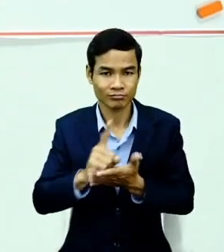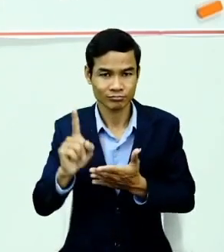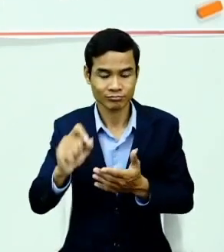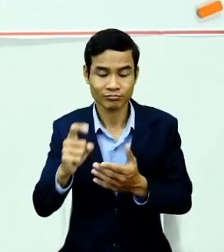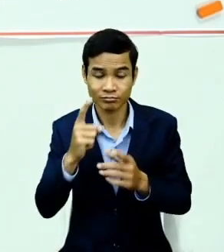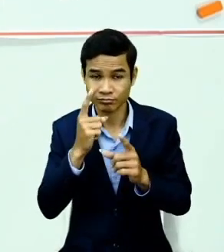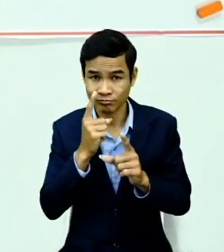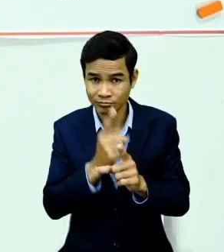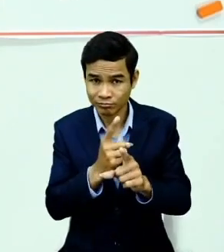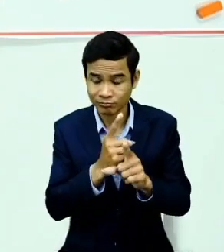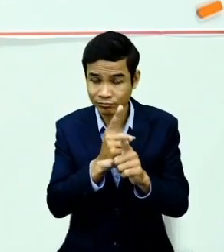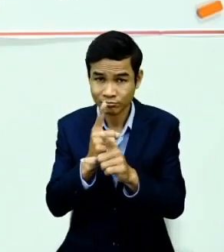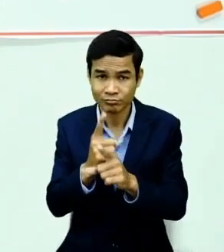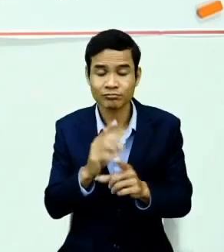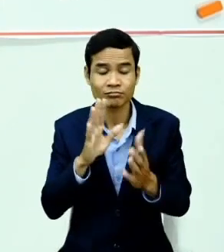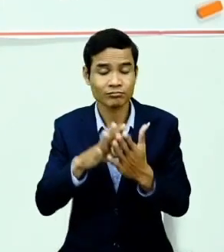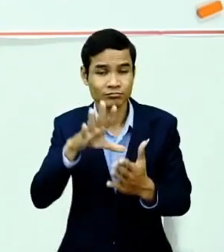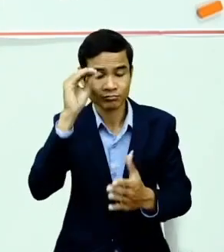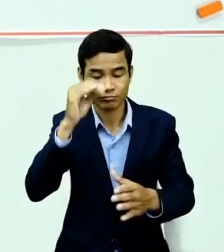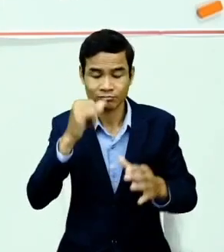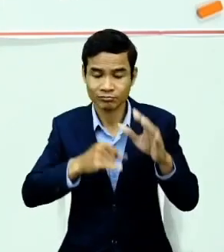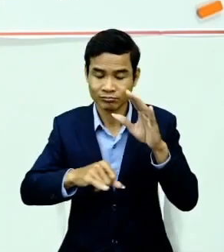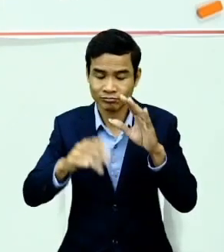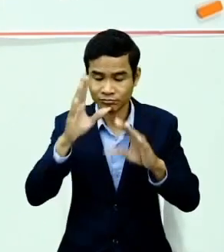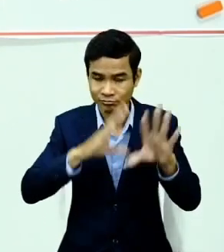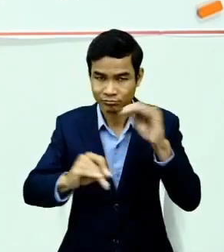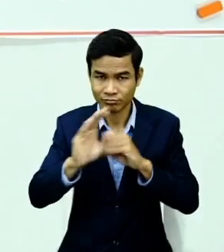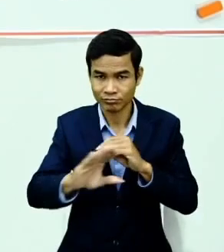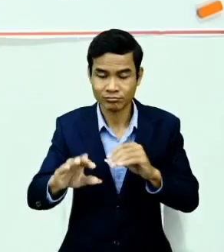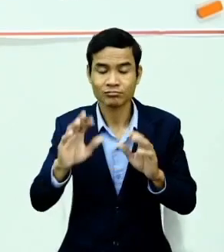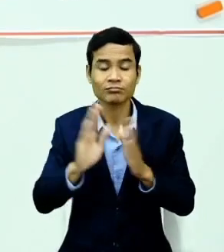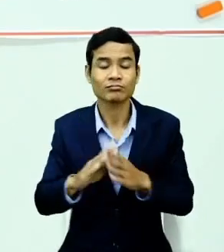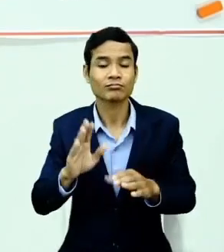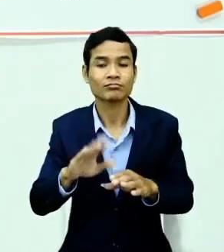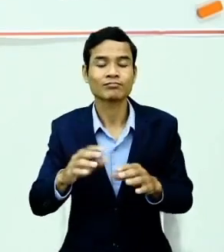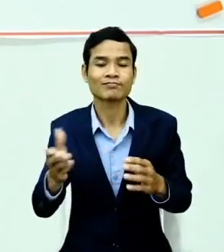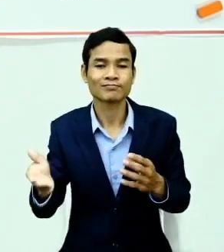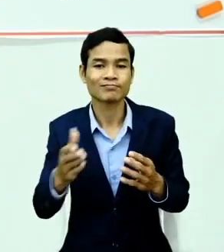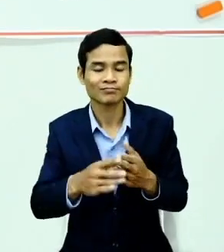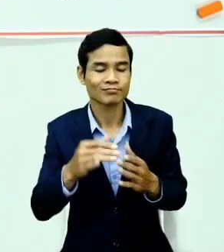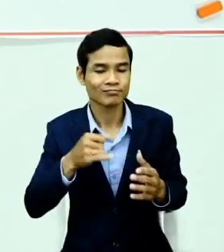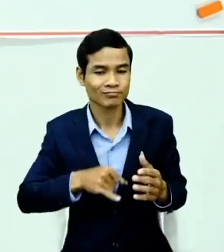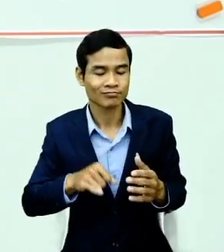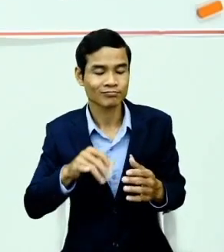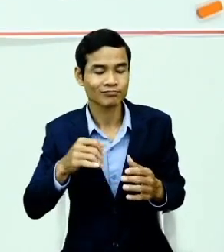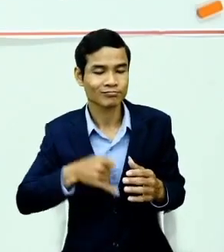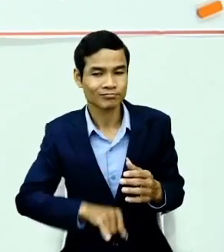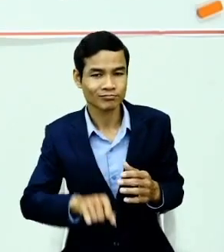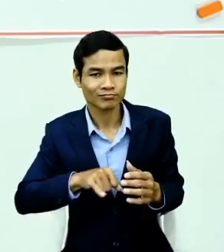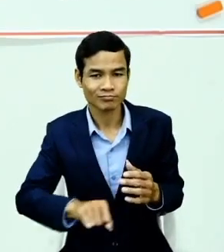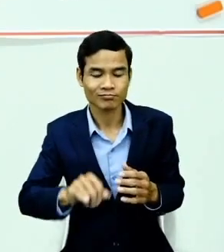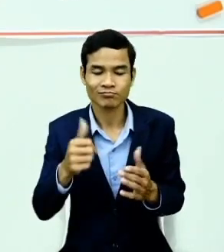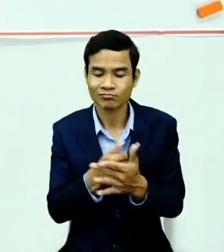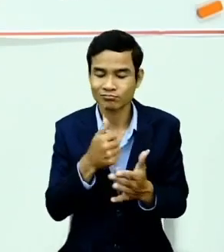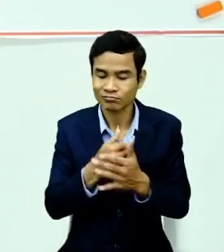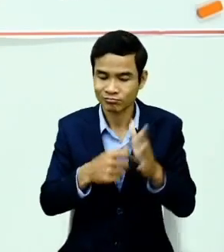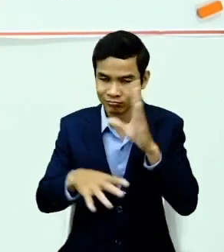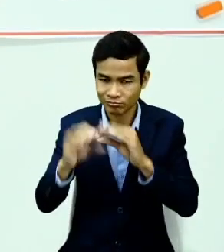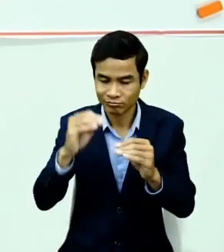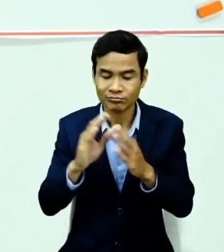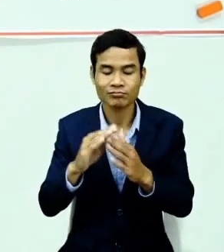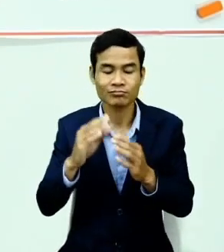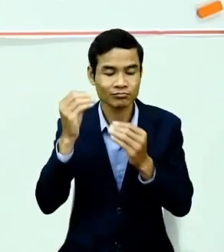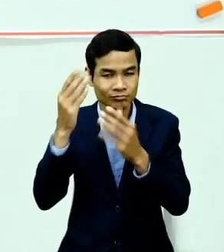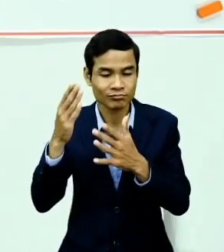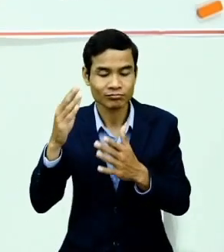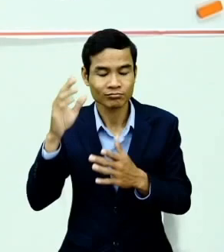đán ca sực xa rồi bỏ cồn chà cho mà đo con cứ miên phía đặc kết chà khất khom riêng sốt đặc bê miên là